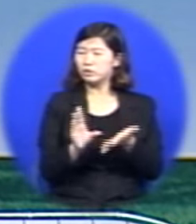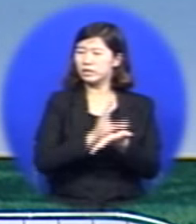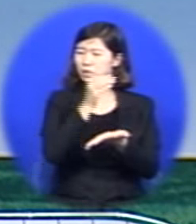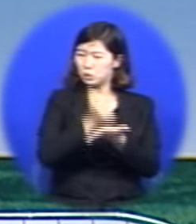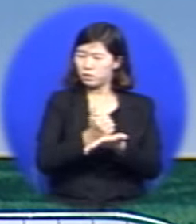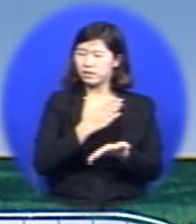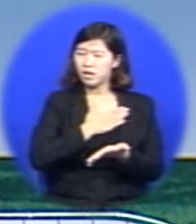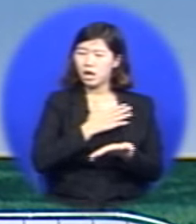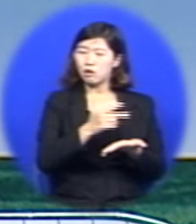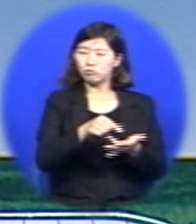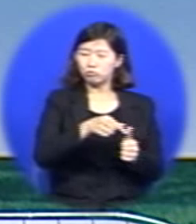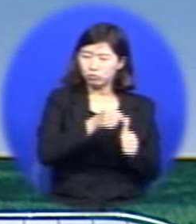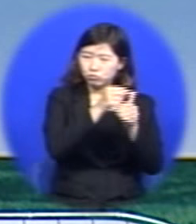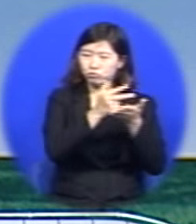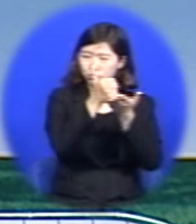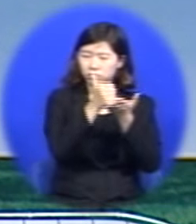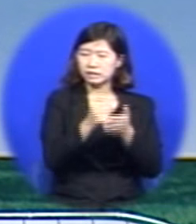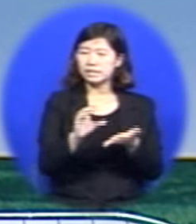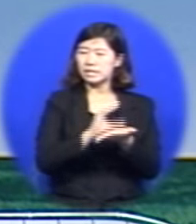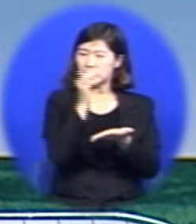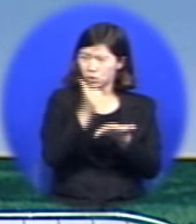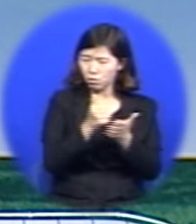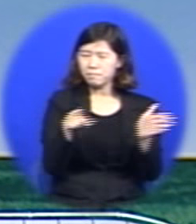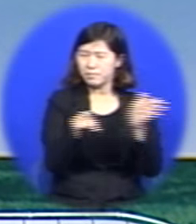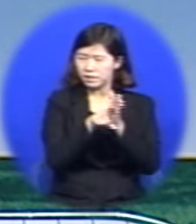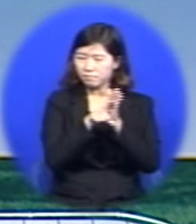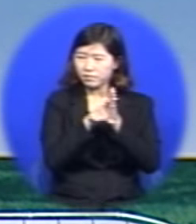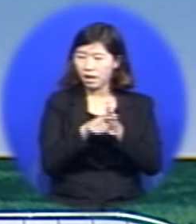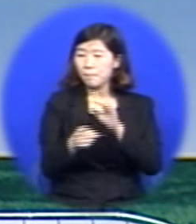믿습니다. 그렇게 말해봐.